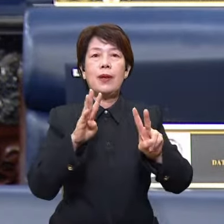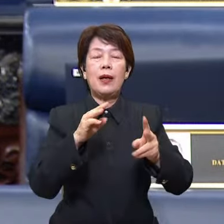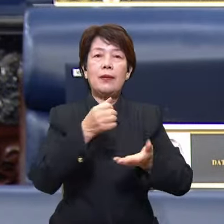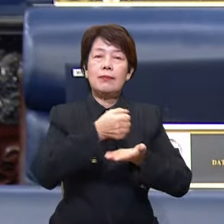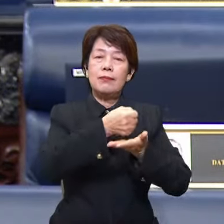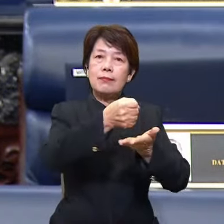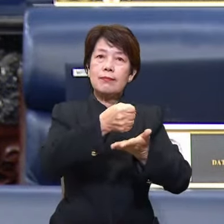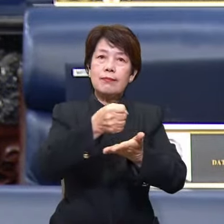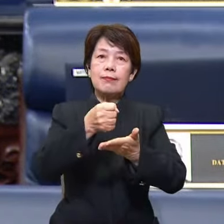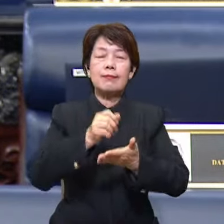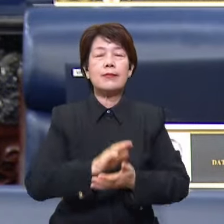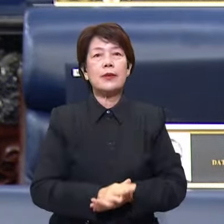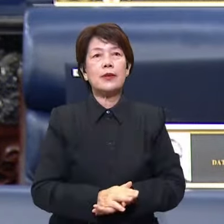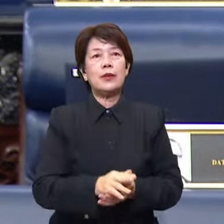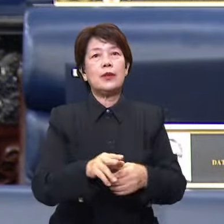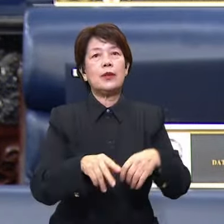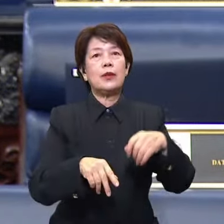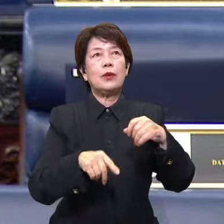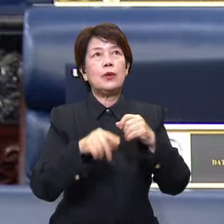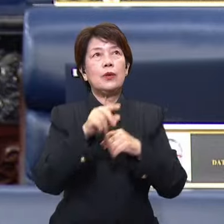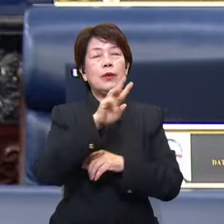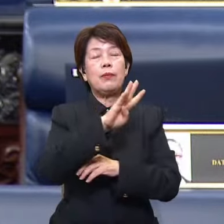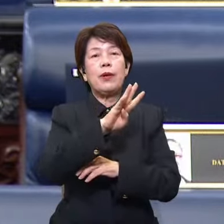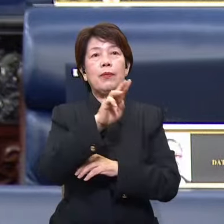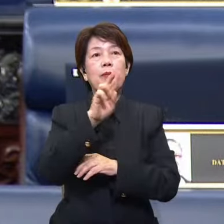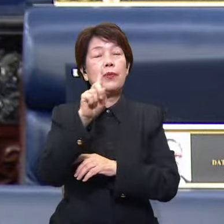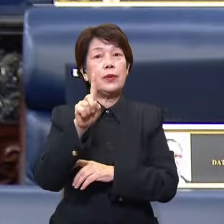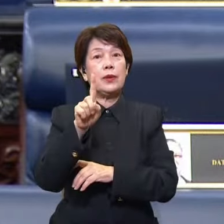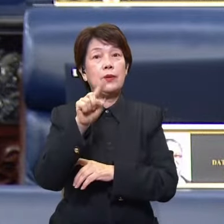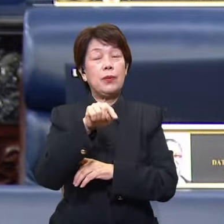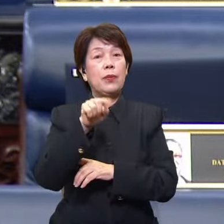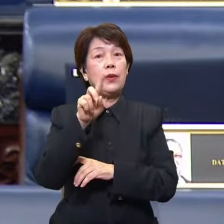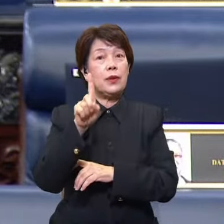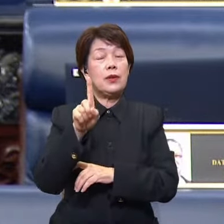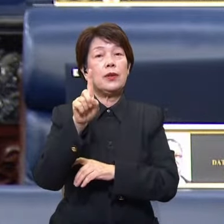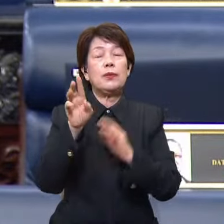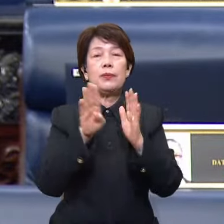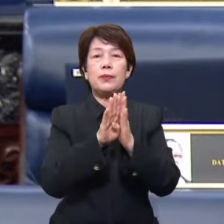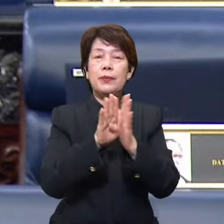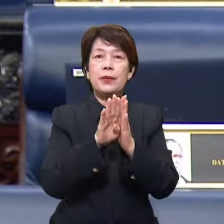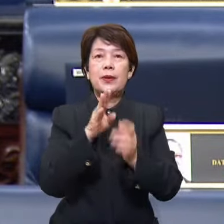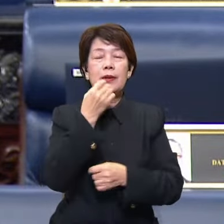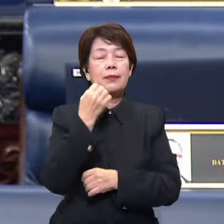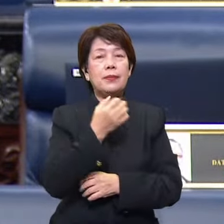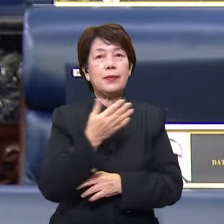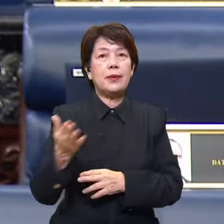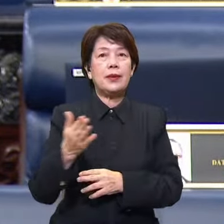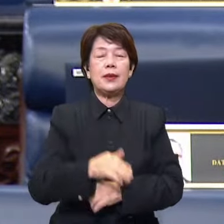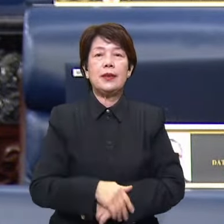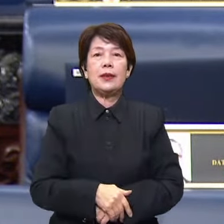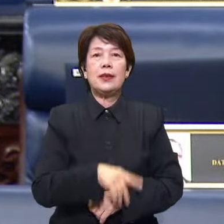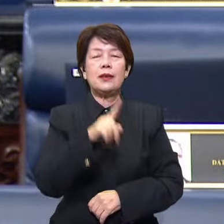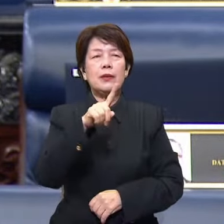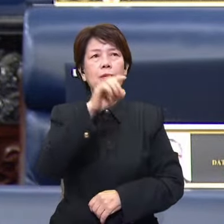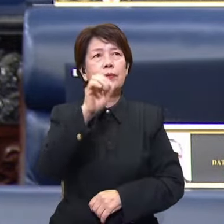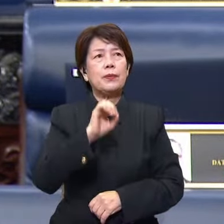lebih 41.2 bilion, iaitu kurang lebih 10%